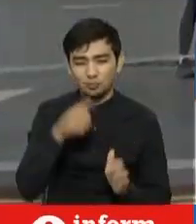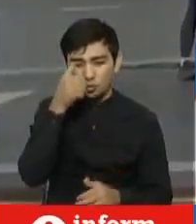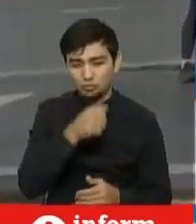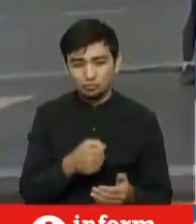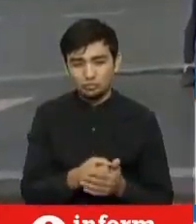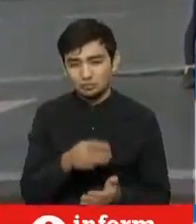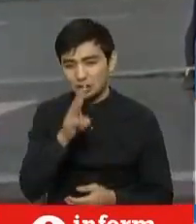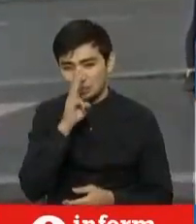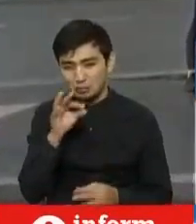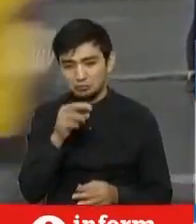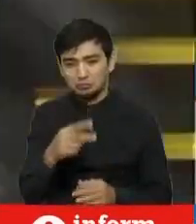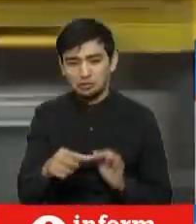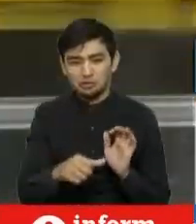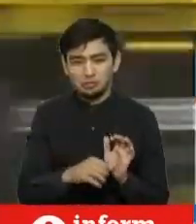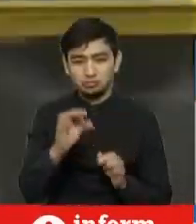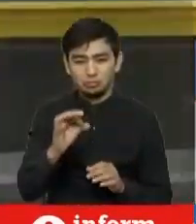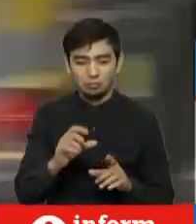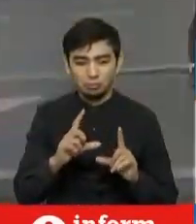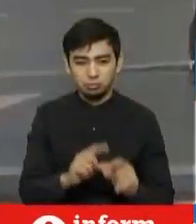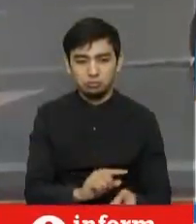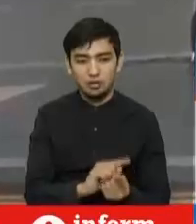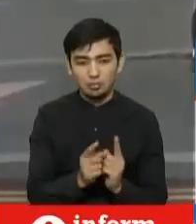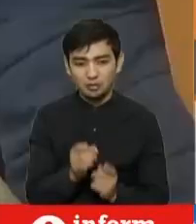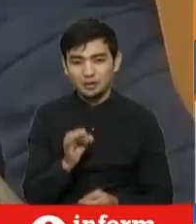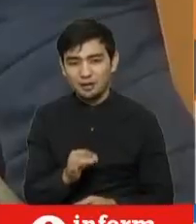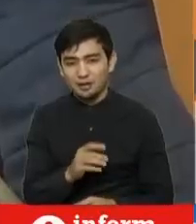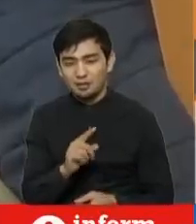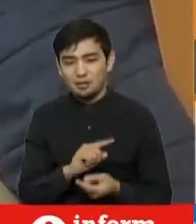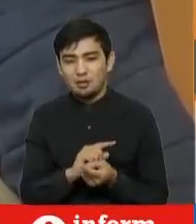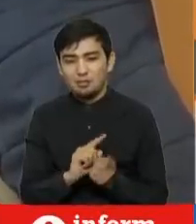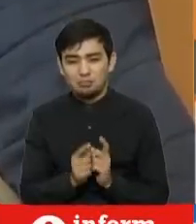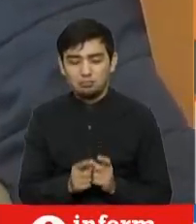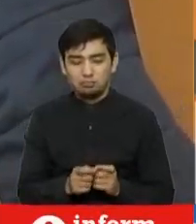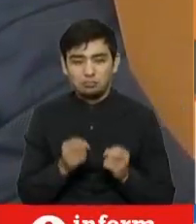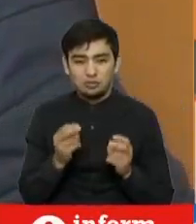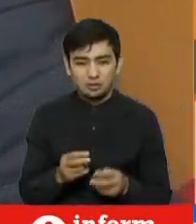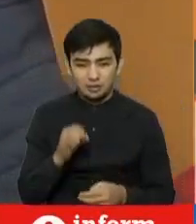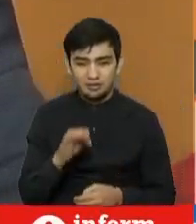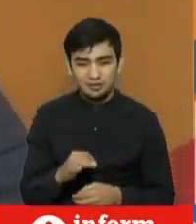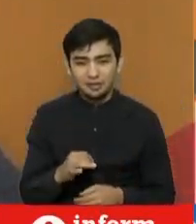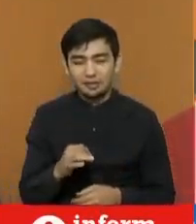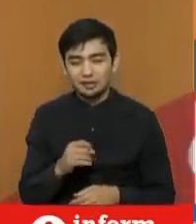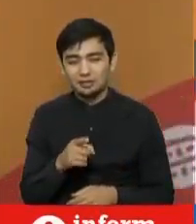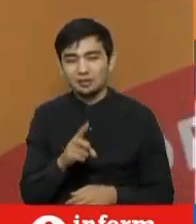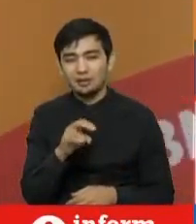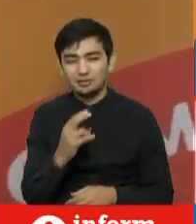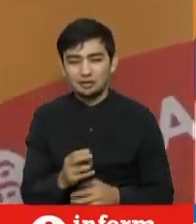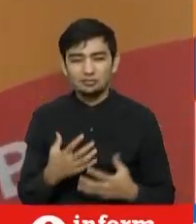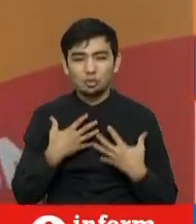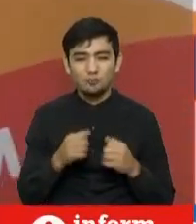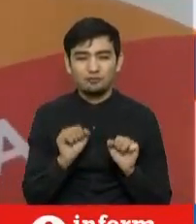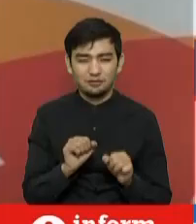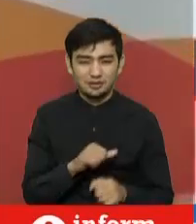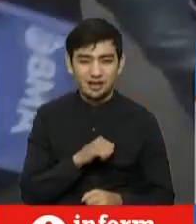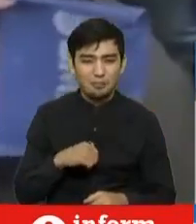айлығы 26% төмендеген, ал жұмыс жүктемесі керісінше артыпты. Бұл ұлттық денсаулық сақтау қызмет тарихындағы